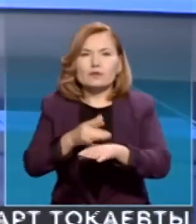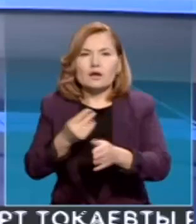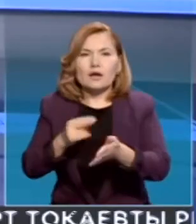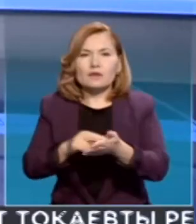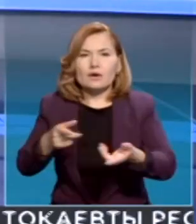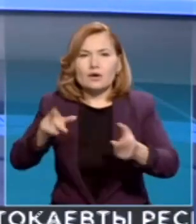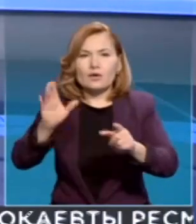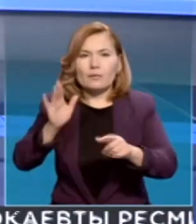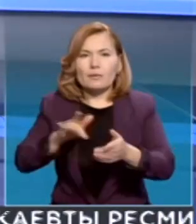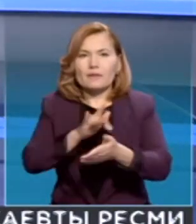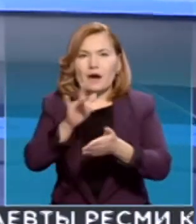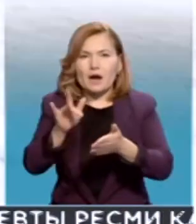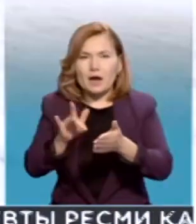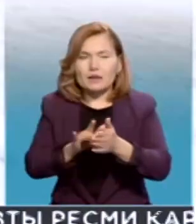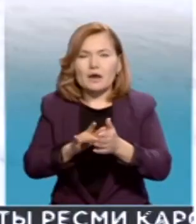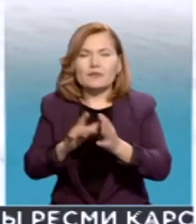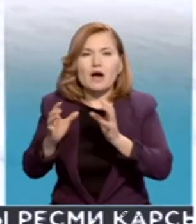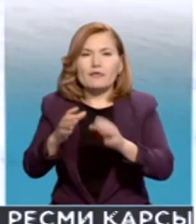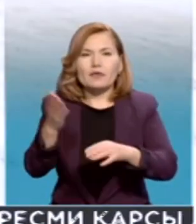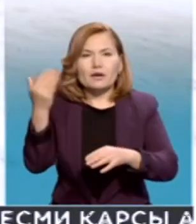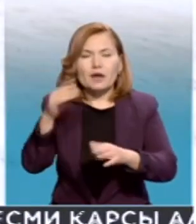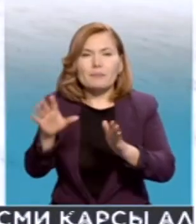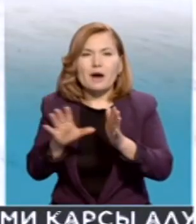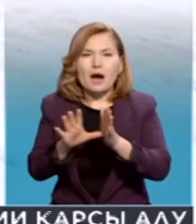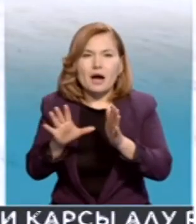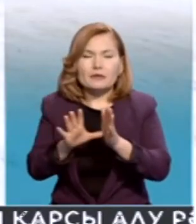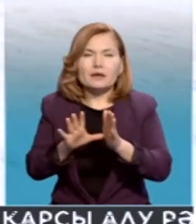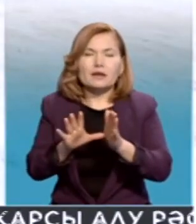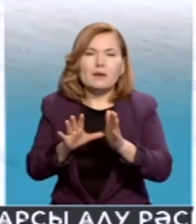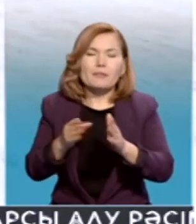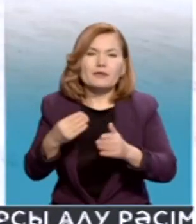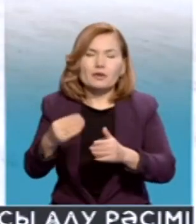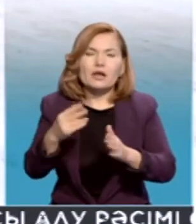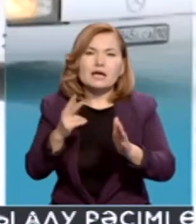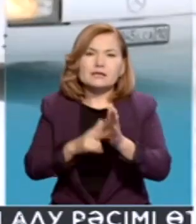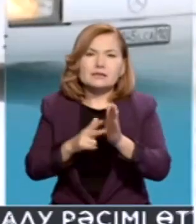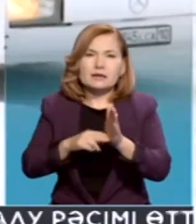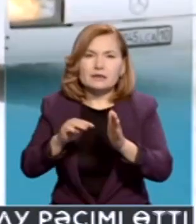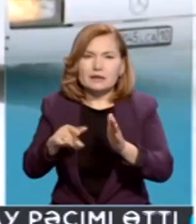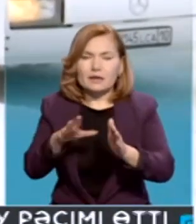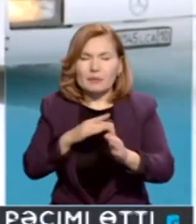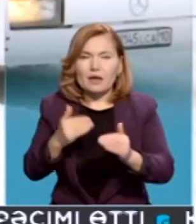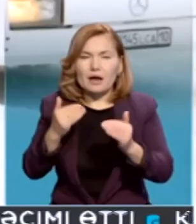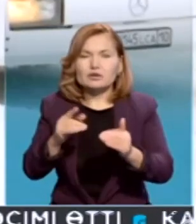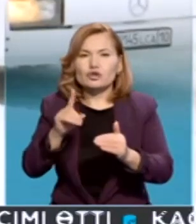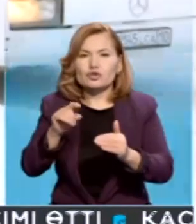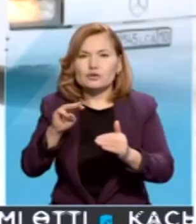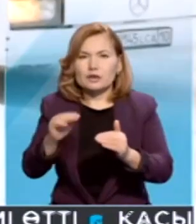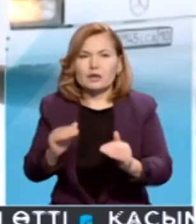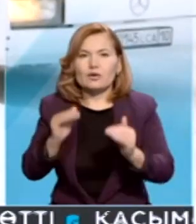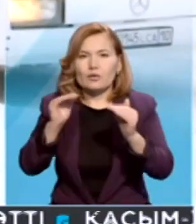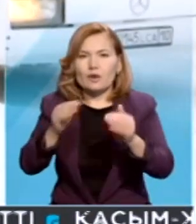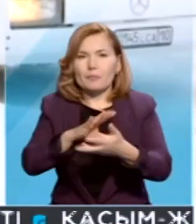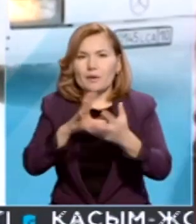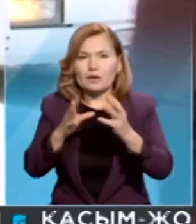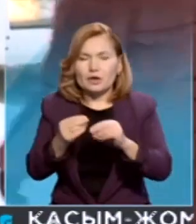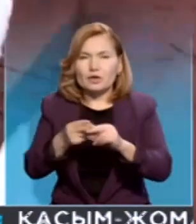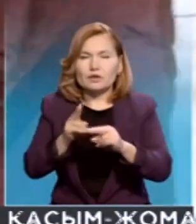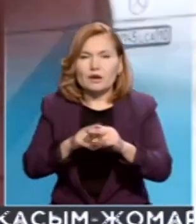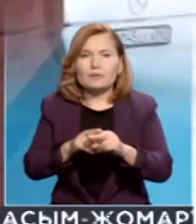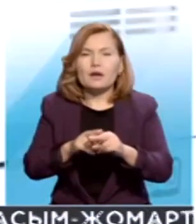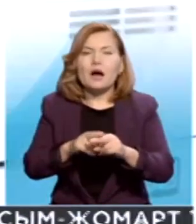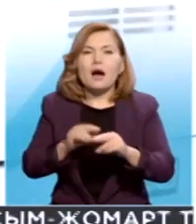дейін қала ішіндегі автобустарда электронды төлем 80 теңге болса, енді 100 теңге болмақ. Қолма-қол ақшаға 170